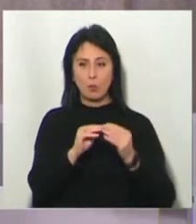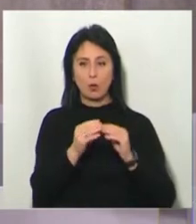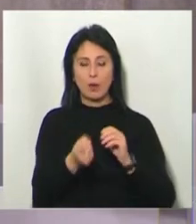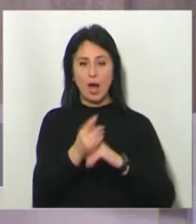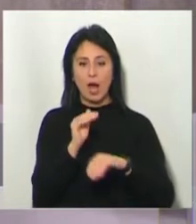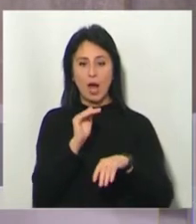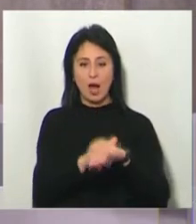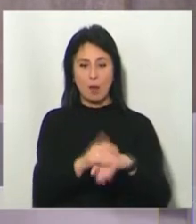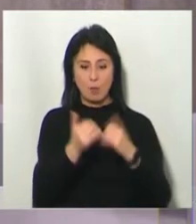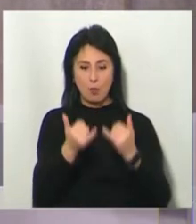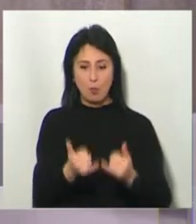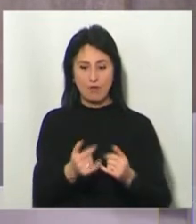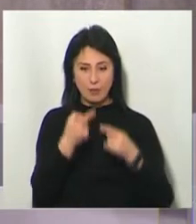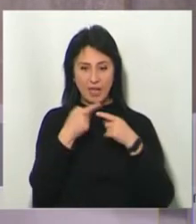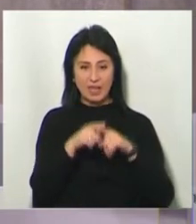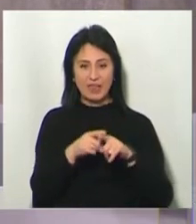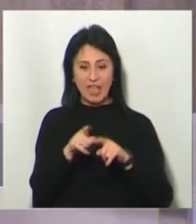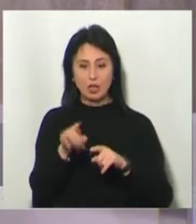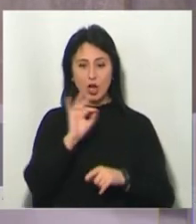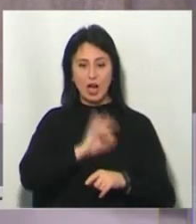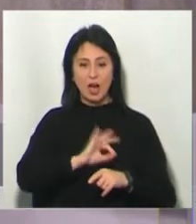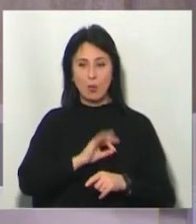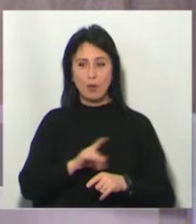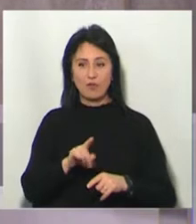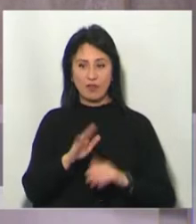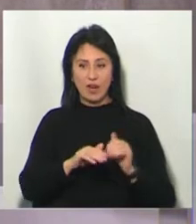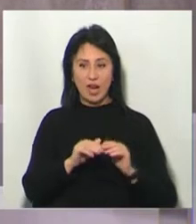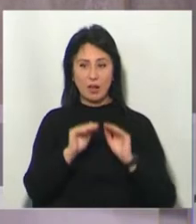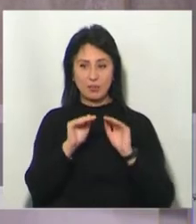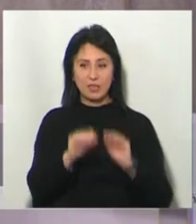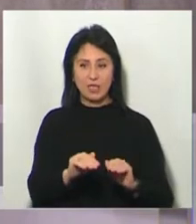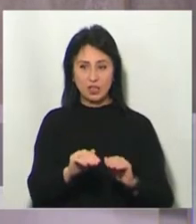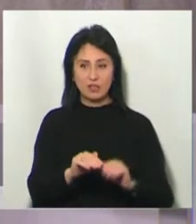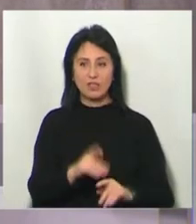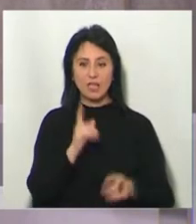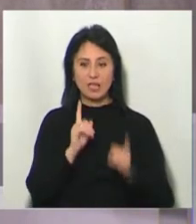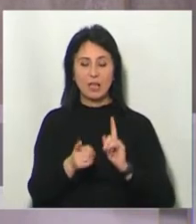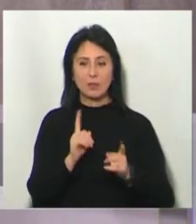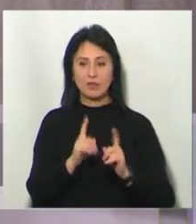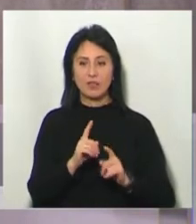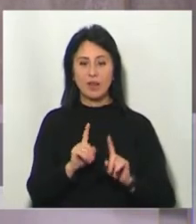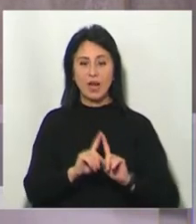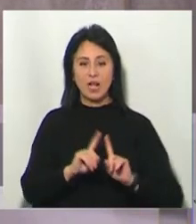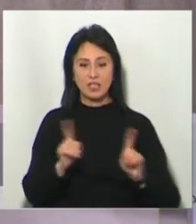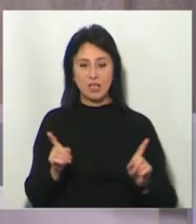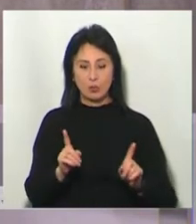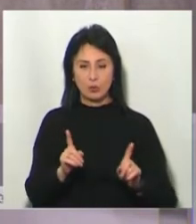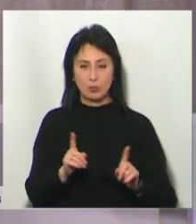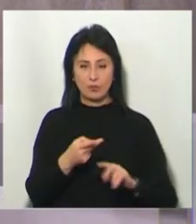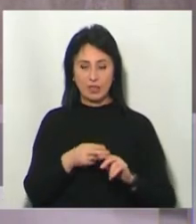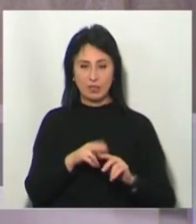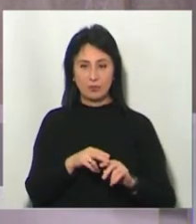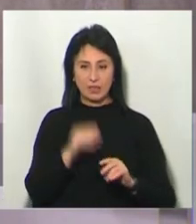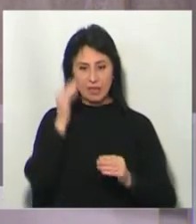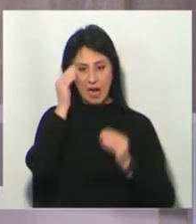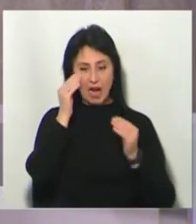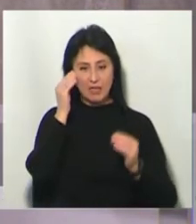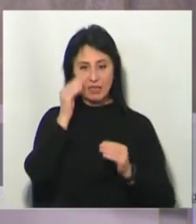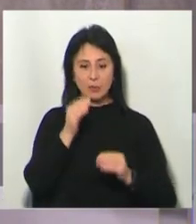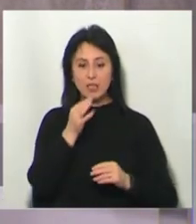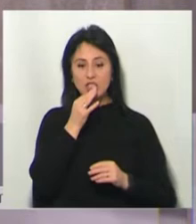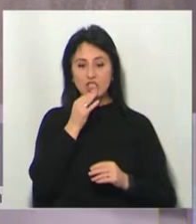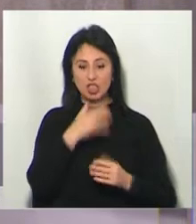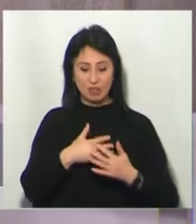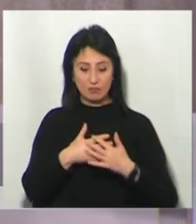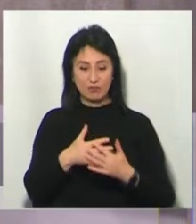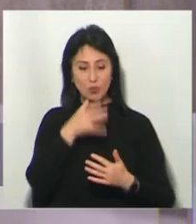პრობლემის აღმოჩენისათვის იმ ტექნოლოგიების გამოყენება, რომელიც ხელმისაწვდომია. Ნამდვილად განსაკუთრებით იმის გააზრება, რომ ჯერ